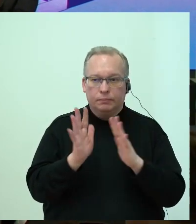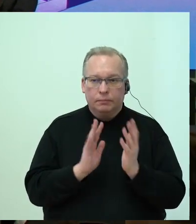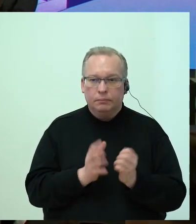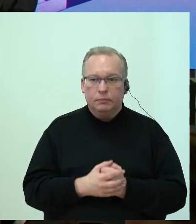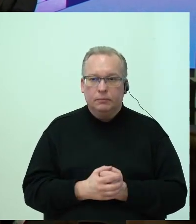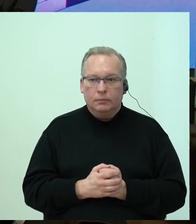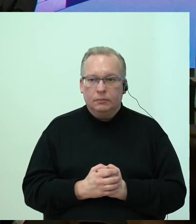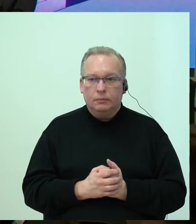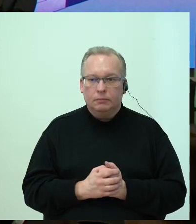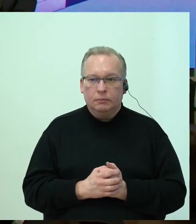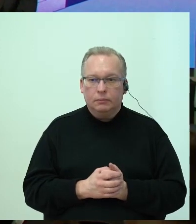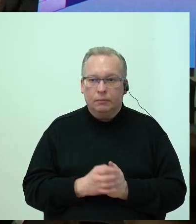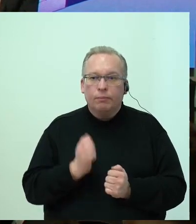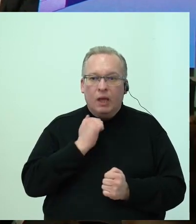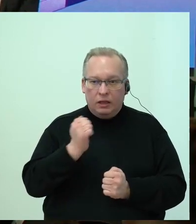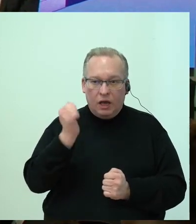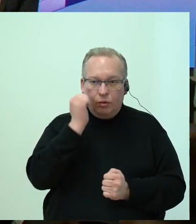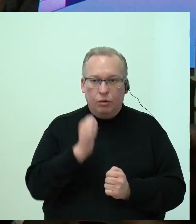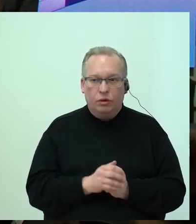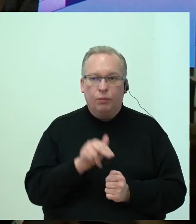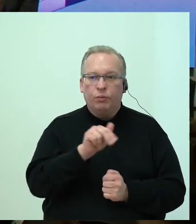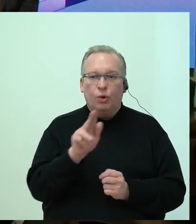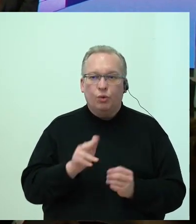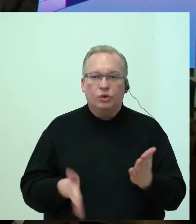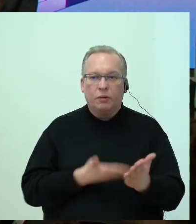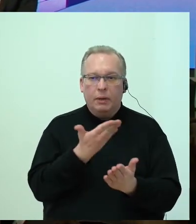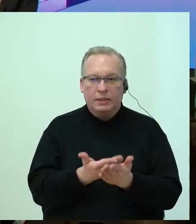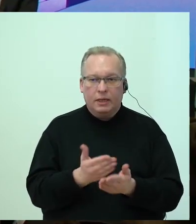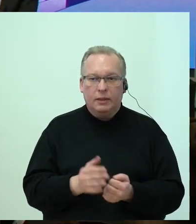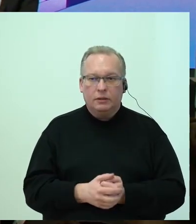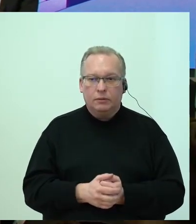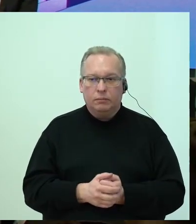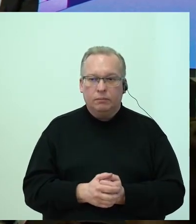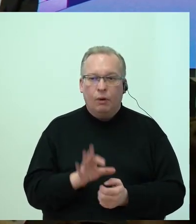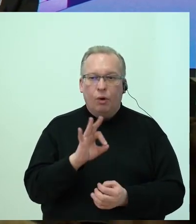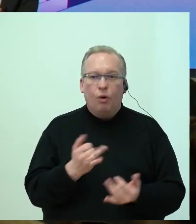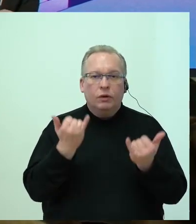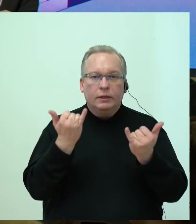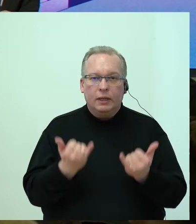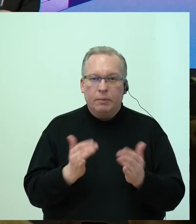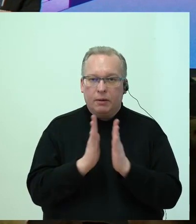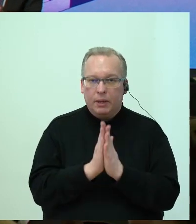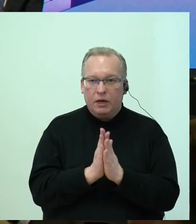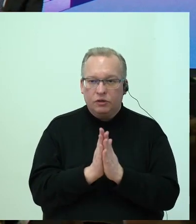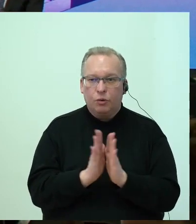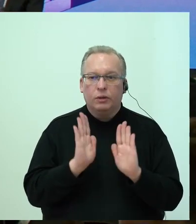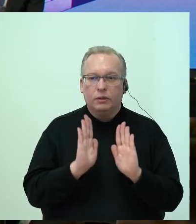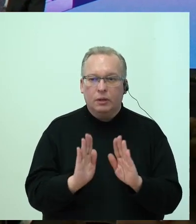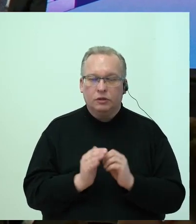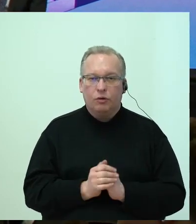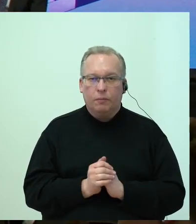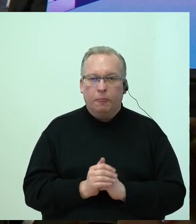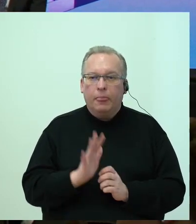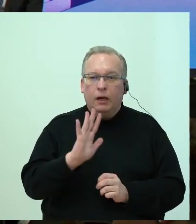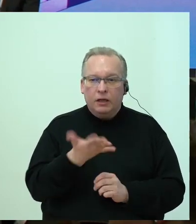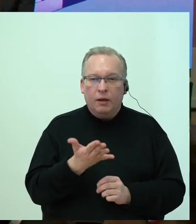Thank you for the presentation. Dėkoju už prezentaciją. O dabar prašau tiesiog,